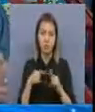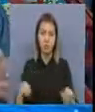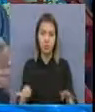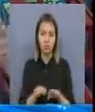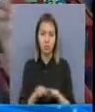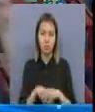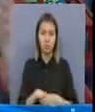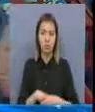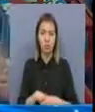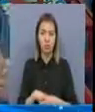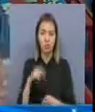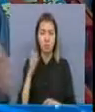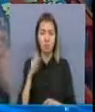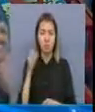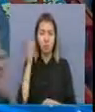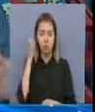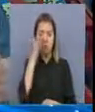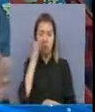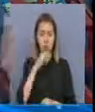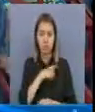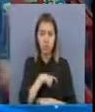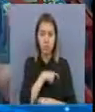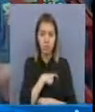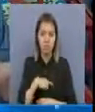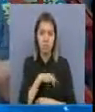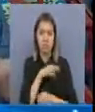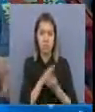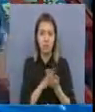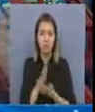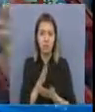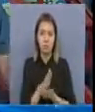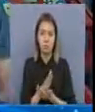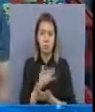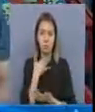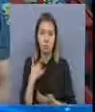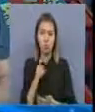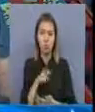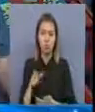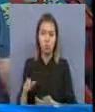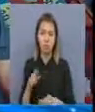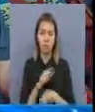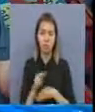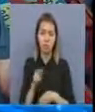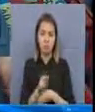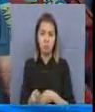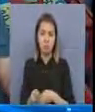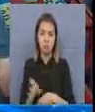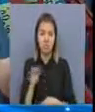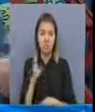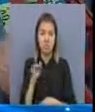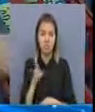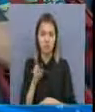сияқты білікті бапкер Асқар Алкешев қызмет атқаратын талай шәкірттерді тәрбиелеп шығарған міне